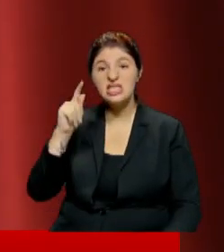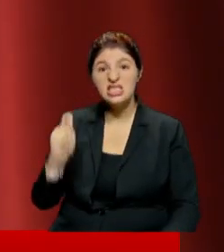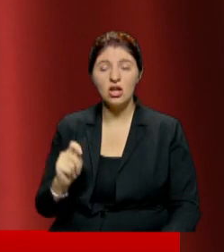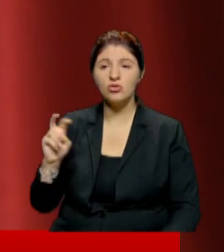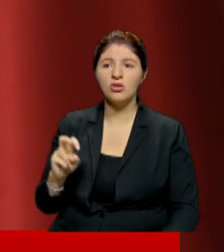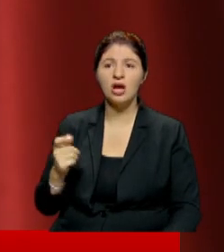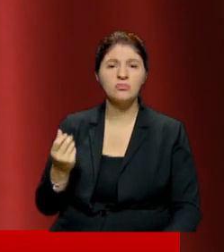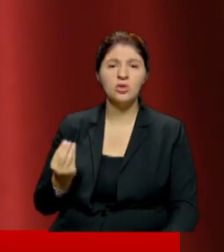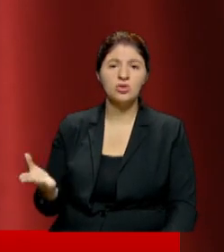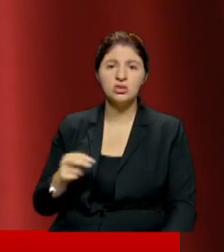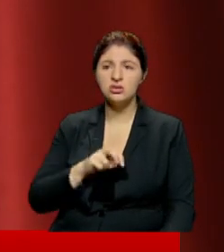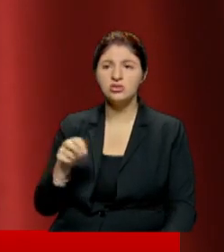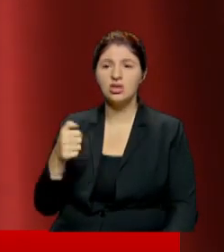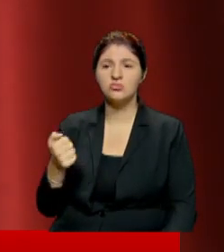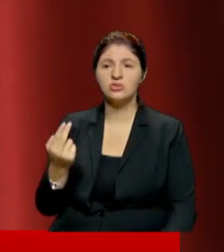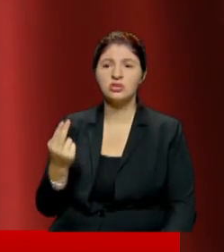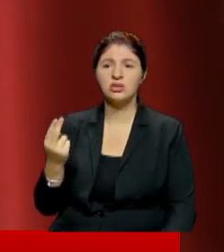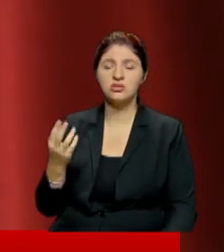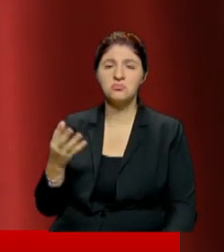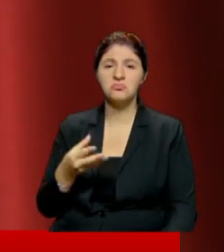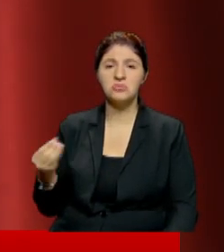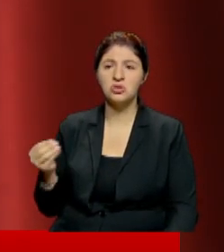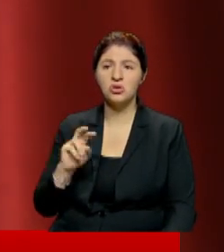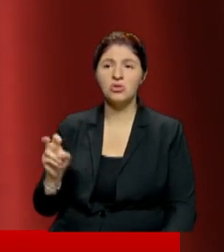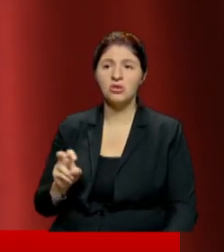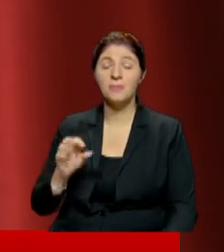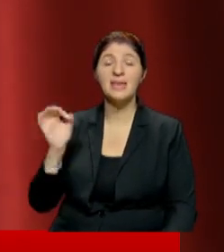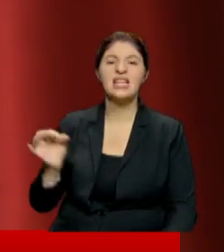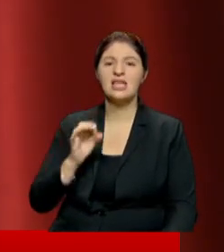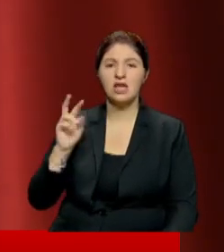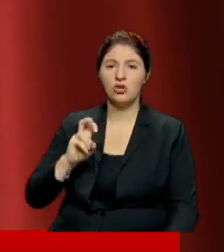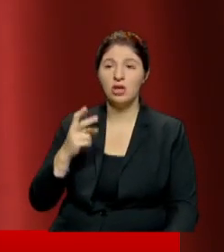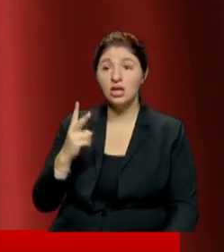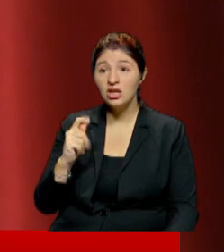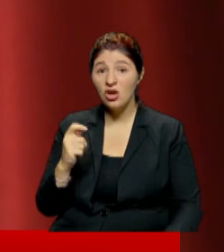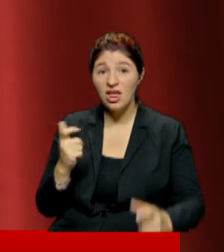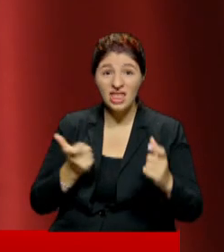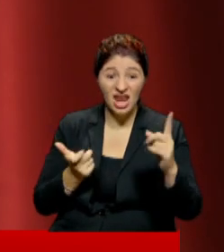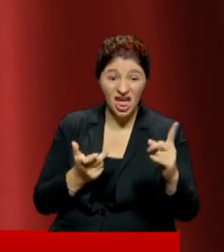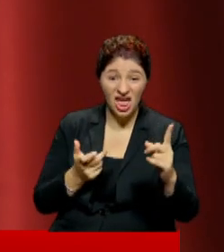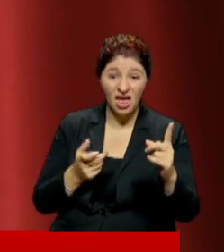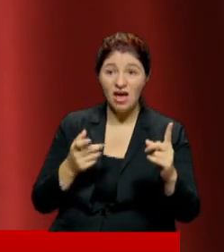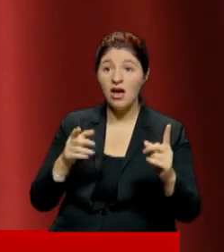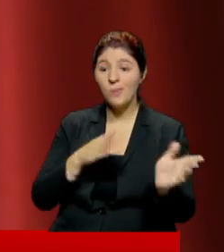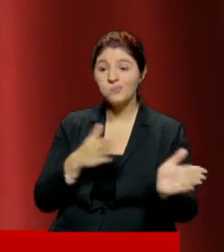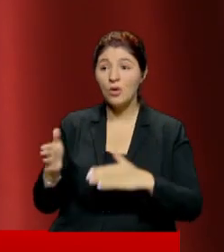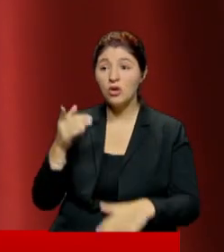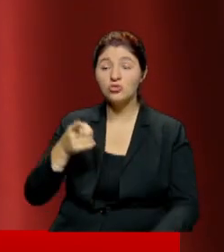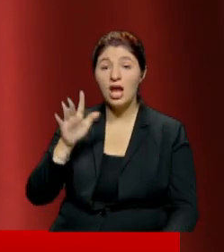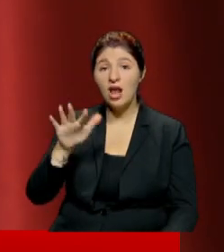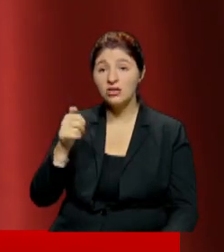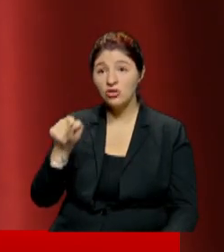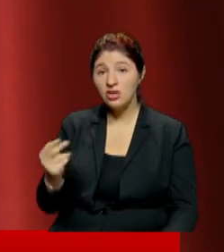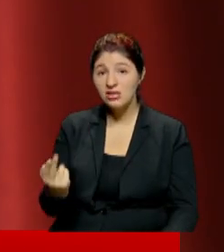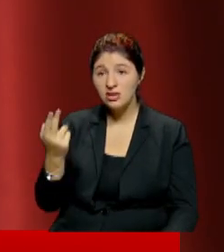kaç lira oldu 867 milyon dolar milyar dolar iki trilyonları da satma 100 de 50